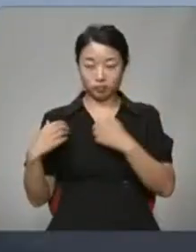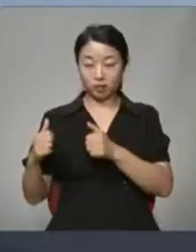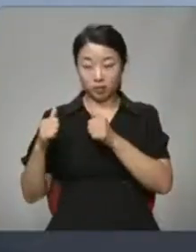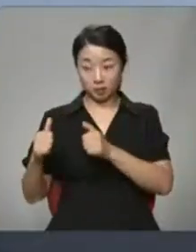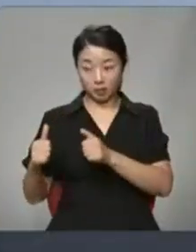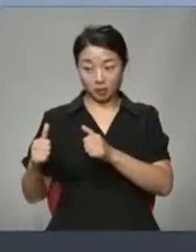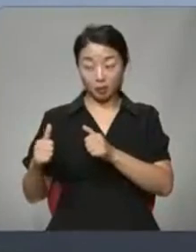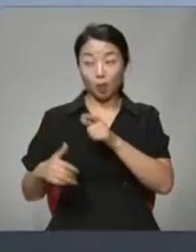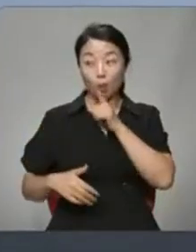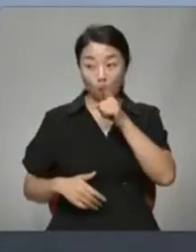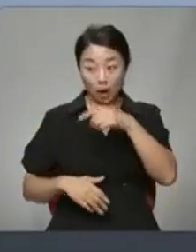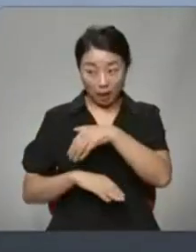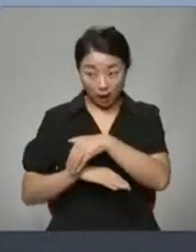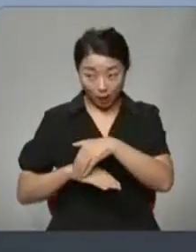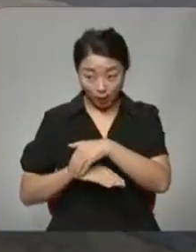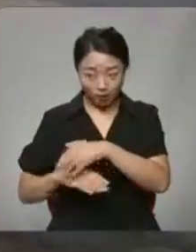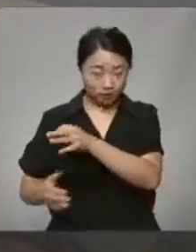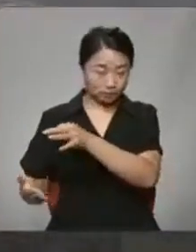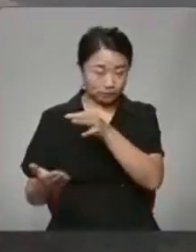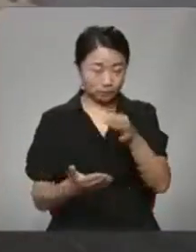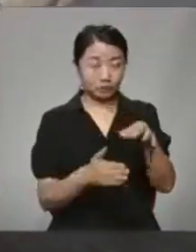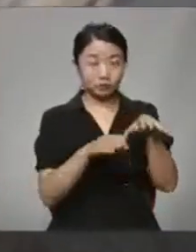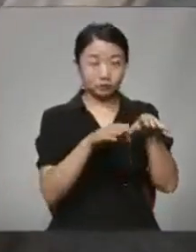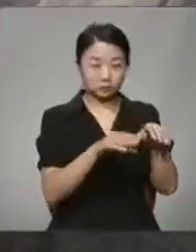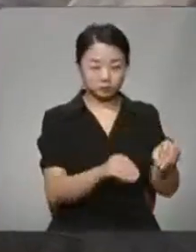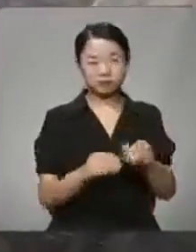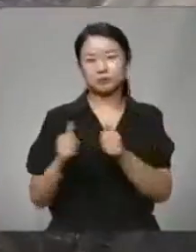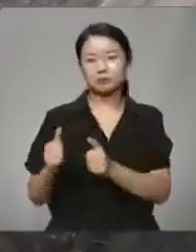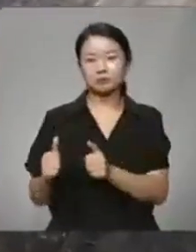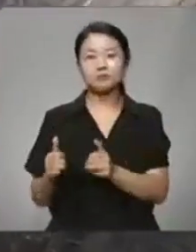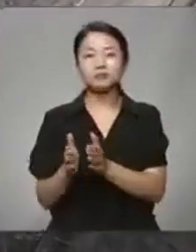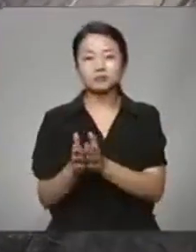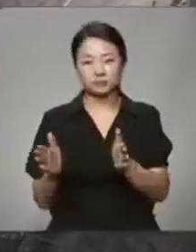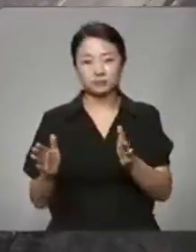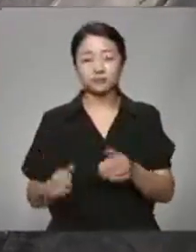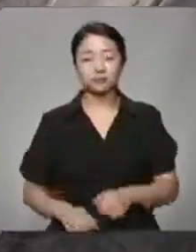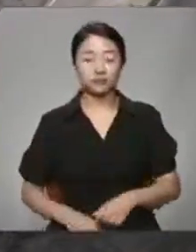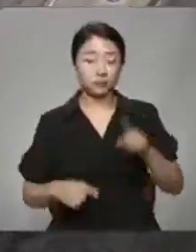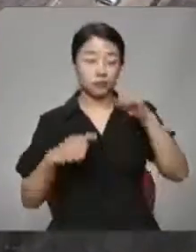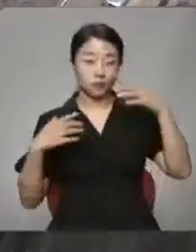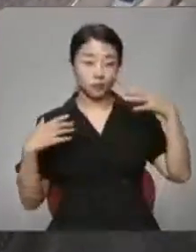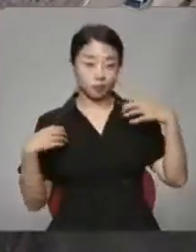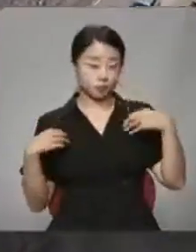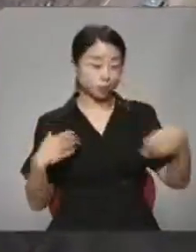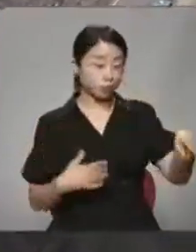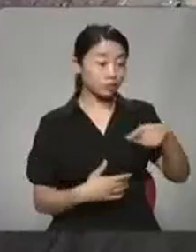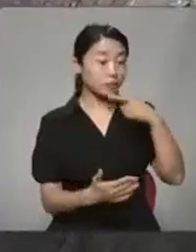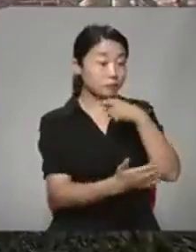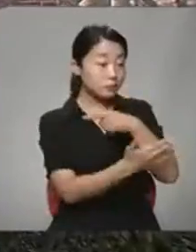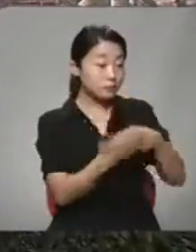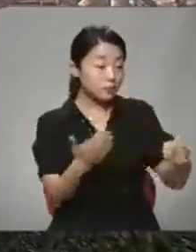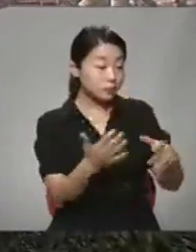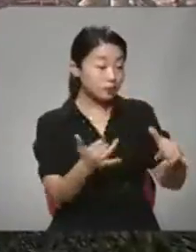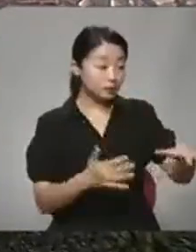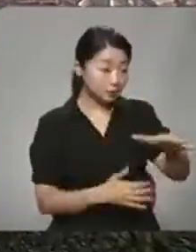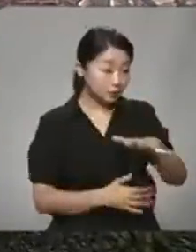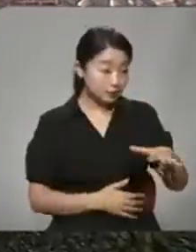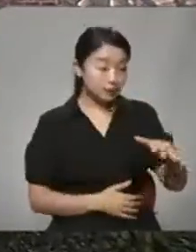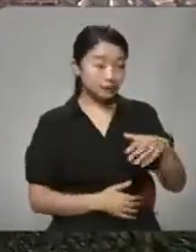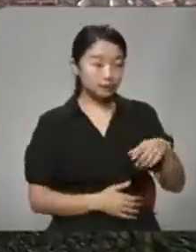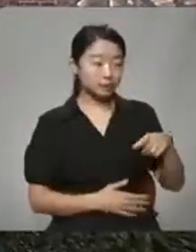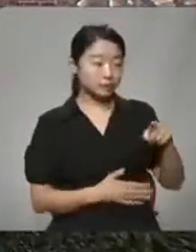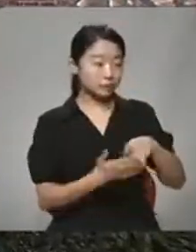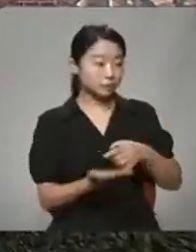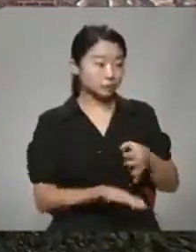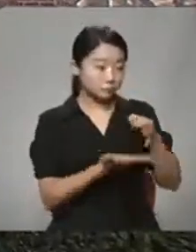방침을 밝히자 지급이 중단되고 소송이 시작된 겁니다. 정부는 산불 이재민에게 지출한 재난지원금